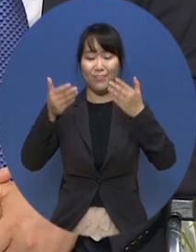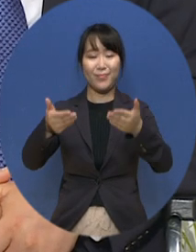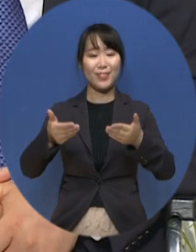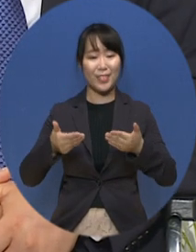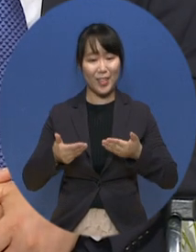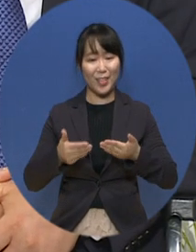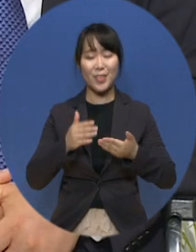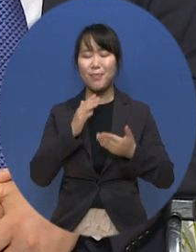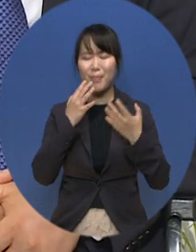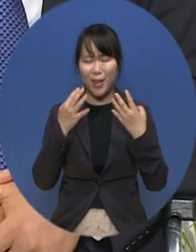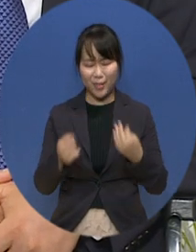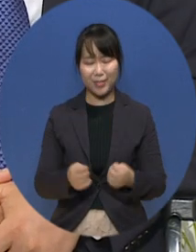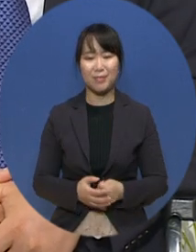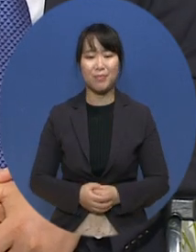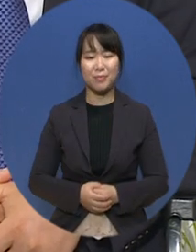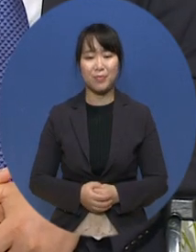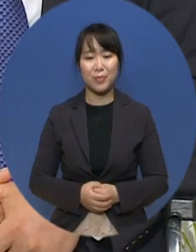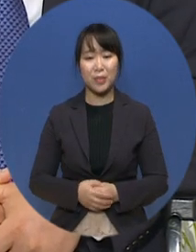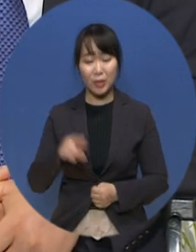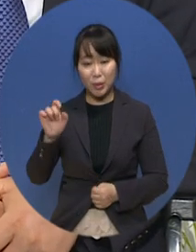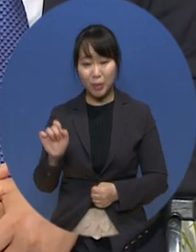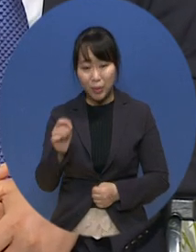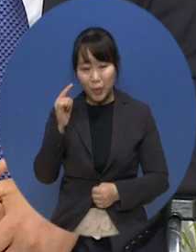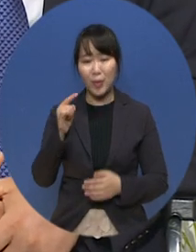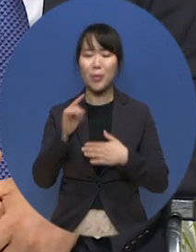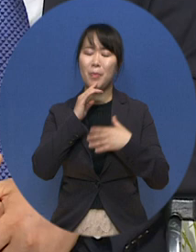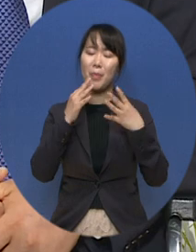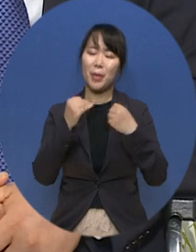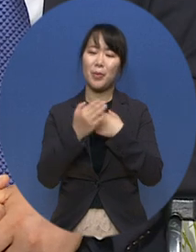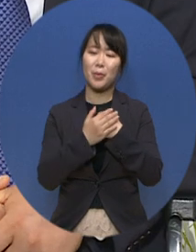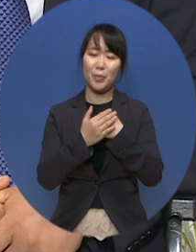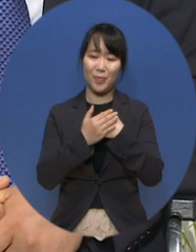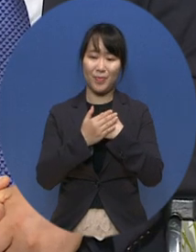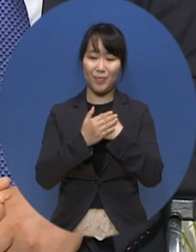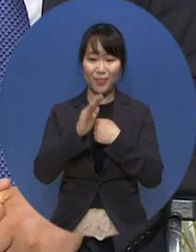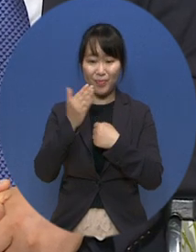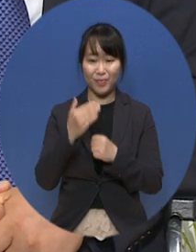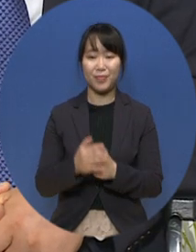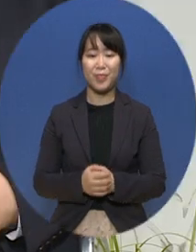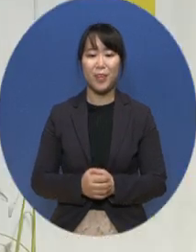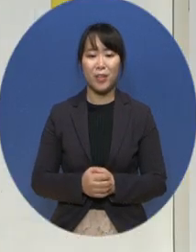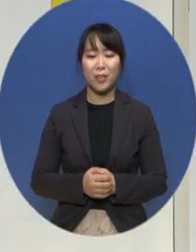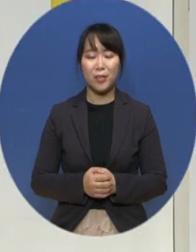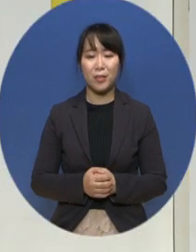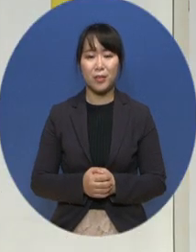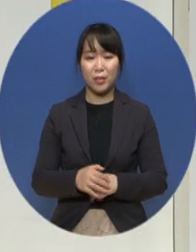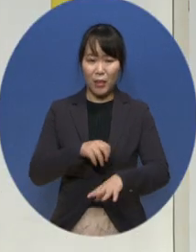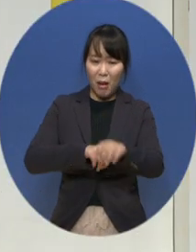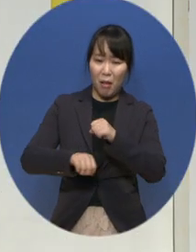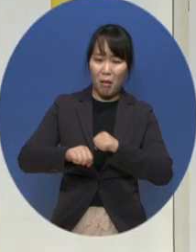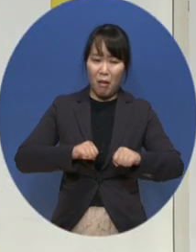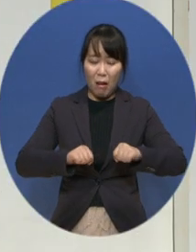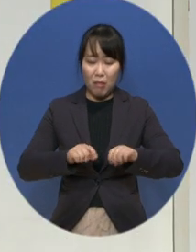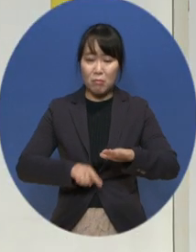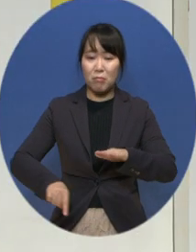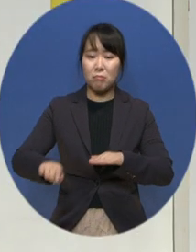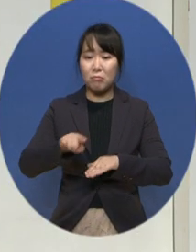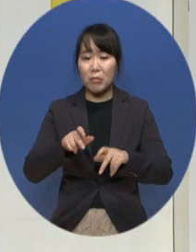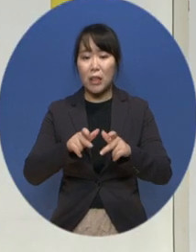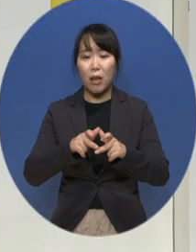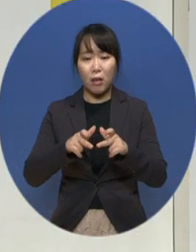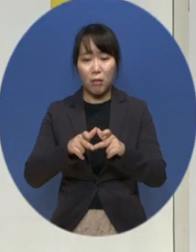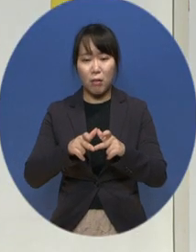분 드림 많으십니다 4 로 뿐 에 많은 도움이 됐구요 예 그러나 적극적으로 나서서 장애인